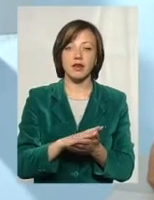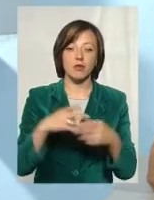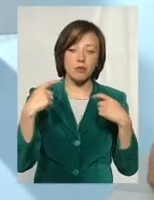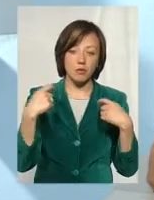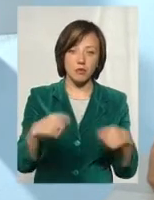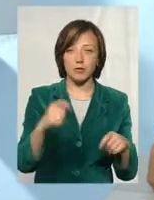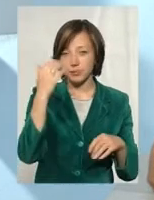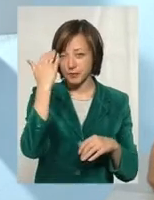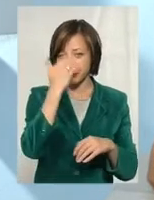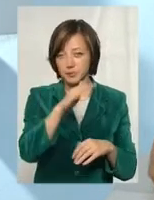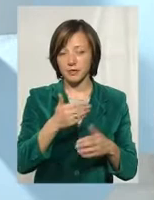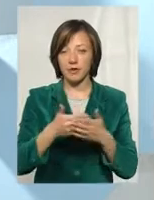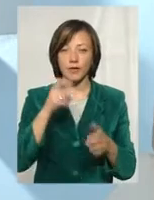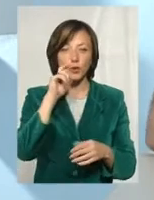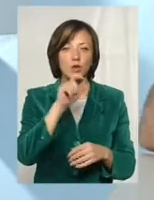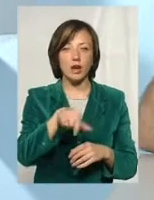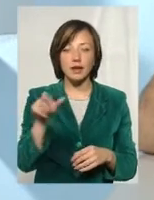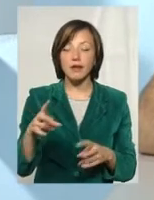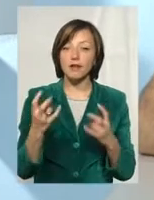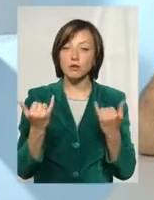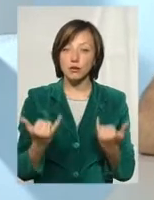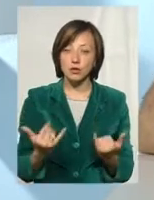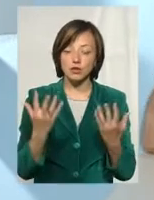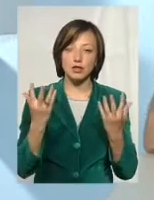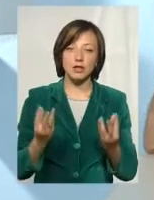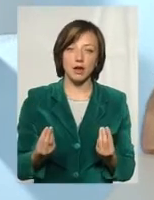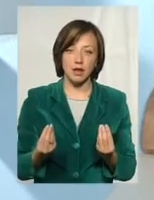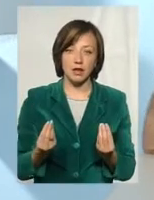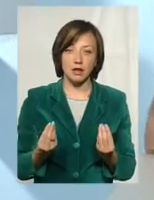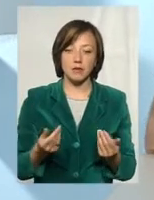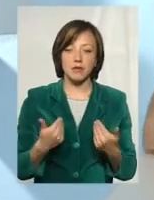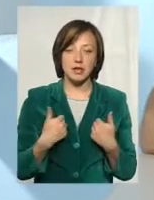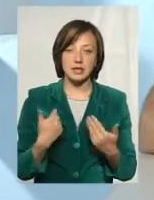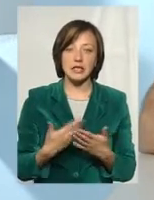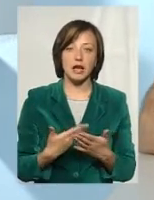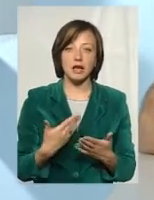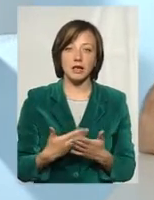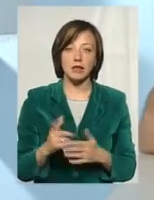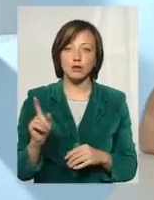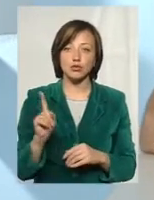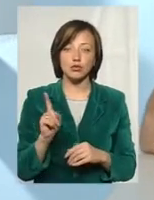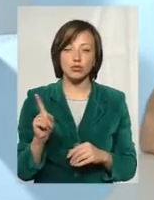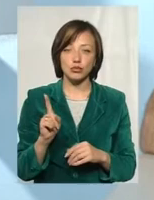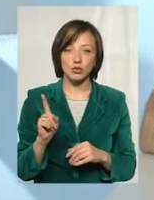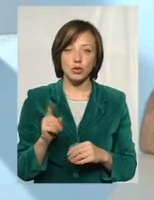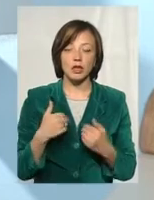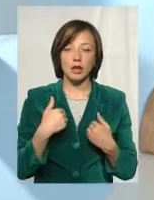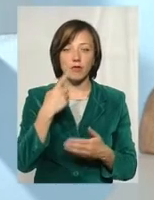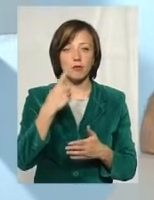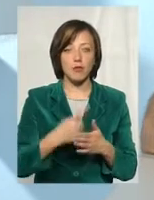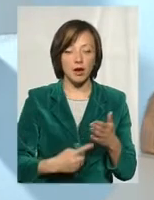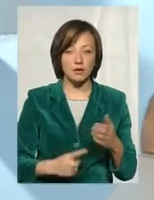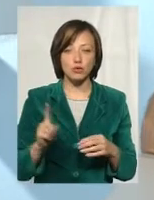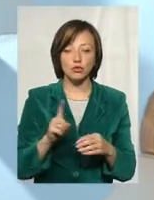відходить від українців. Так що на сьогоднішній день, мені здається, що, а я переконаний,